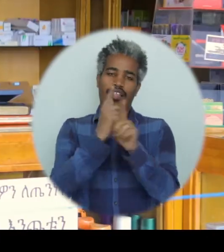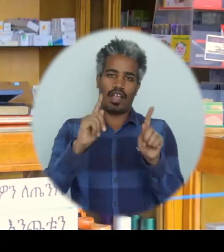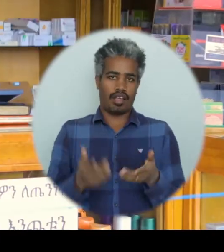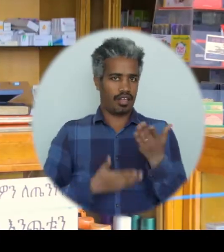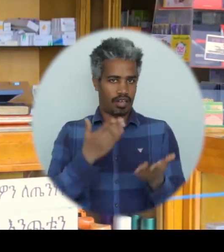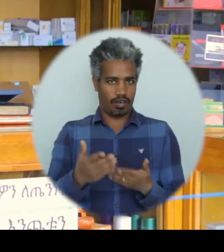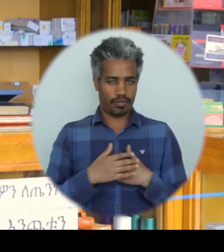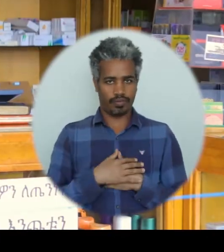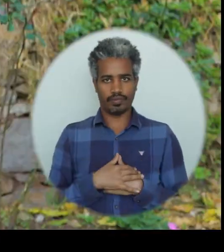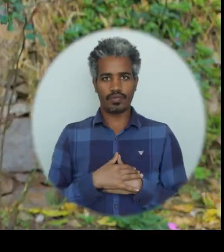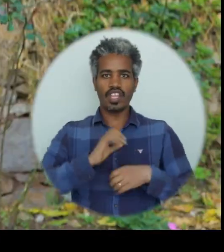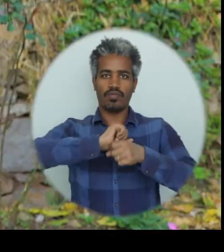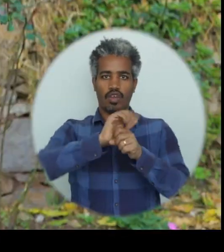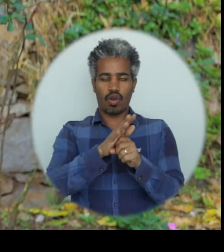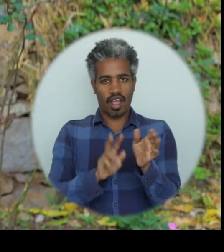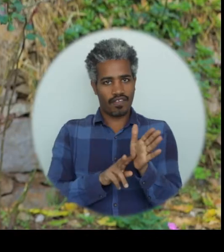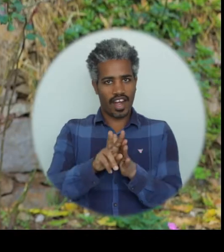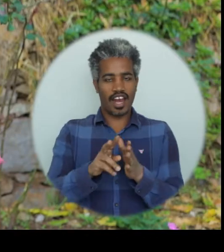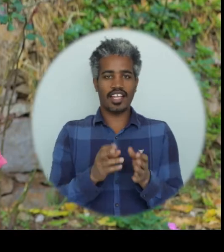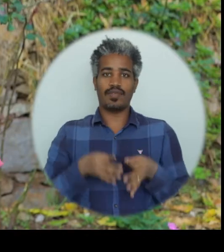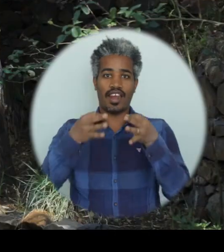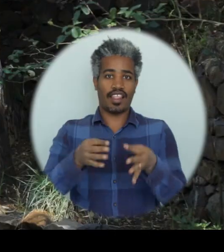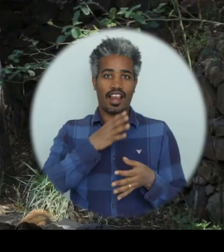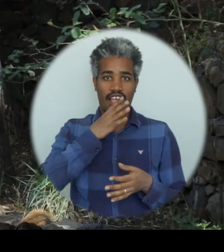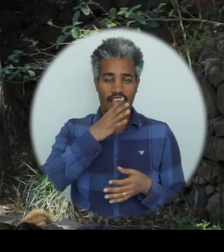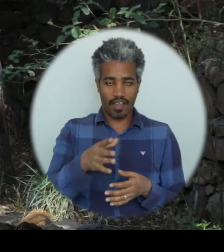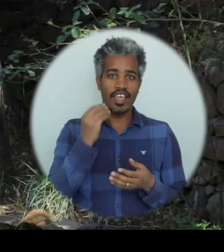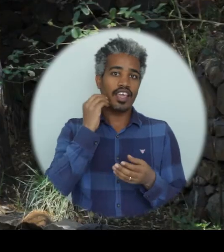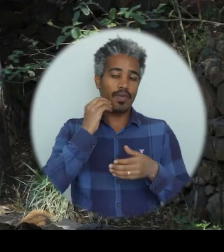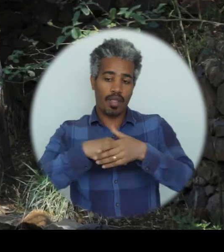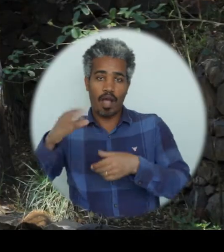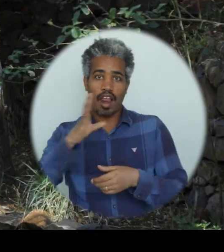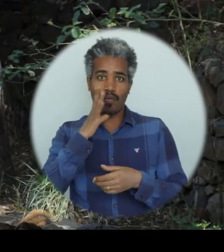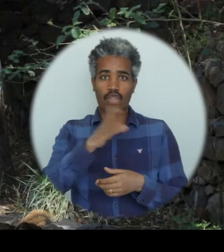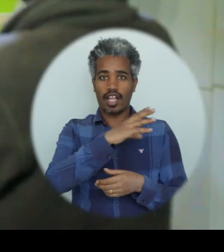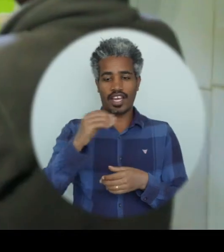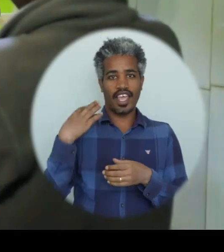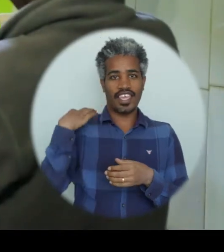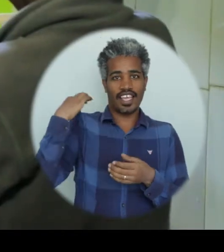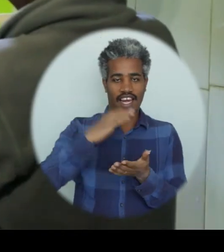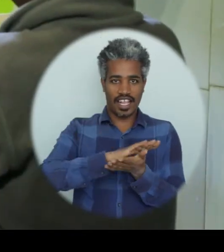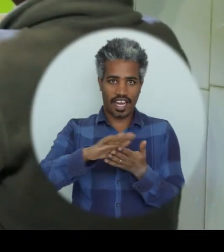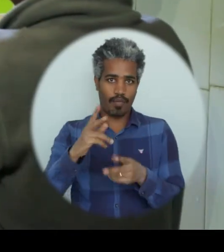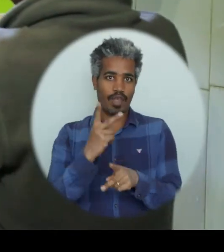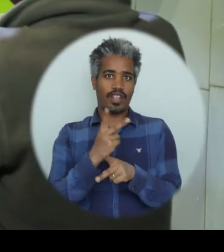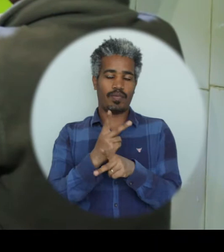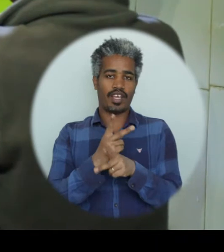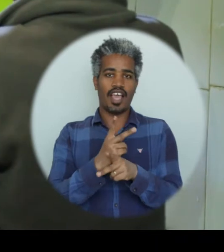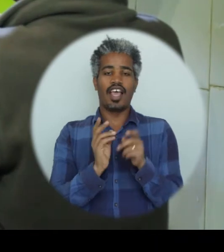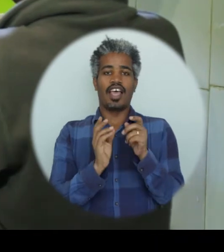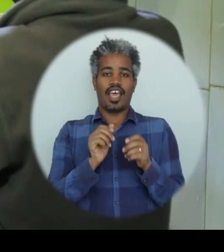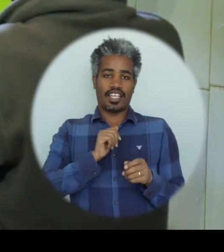በነጻ አገለግላለሁ። ኮሮና ቫይረስ መተላለፍ እንዳይኖር ከቤት ባለመውጣትን የግለሰባችንን